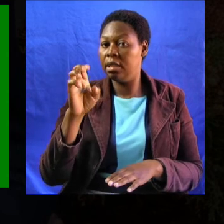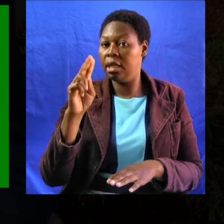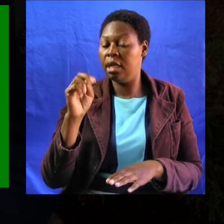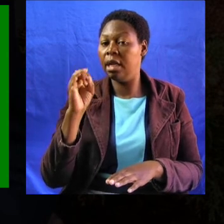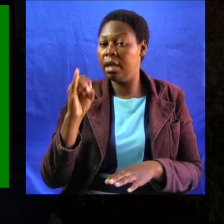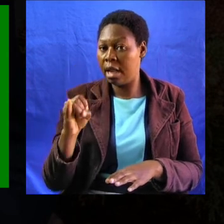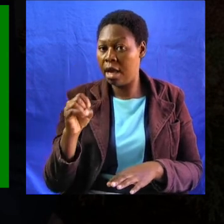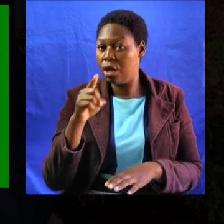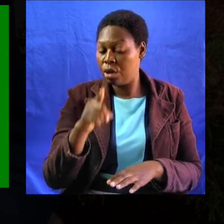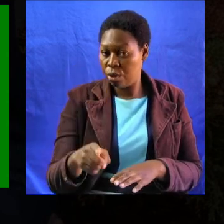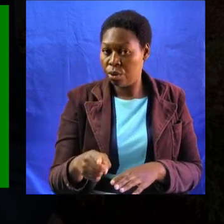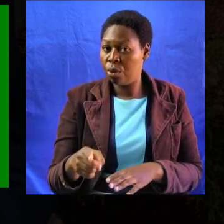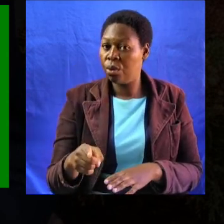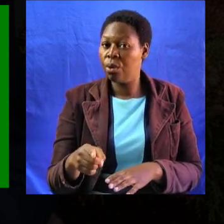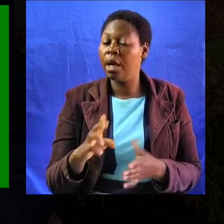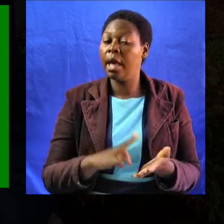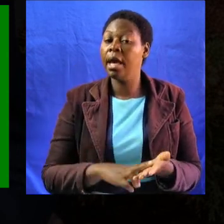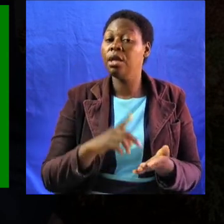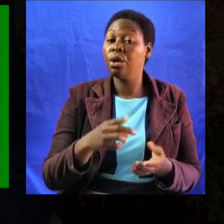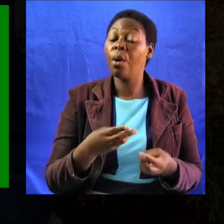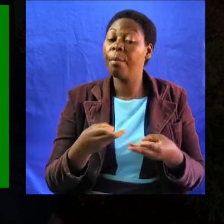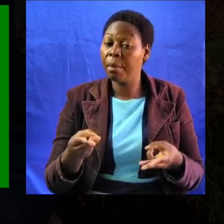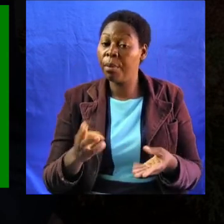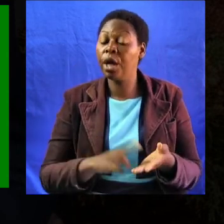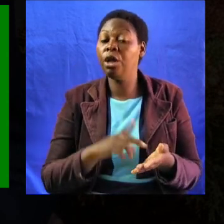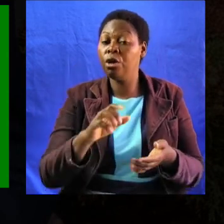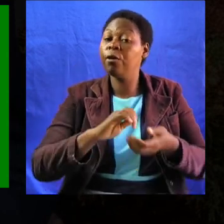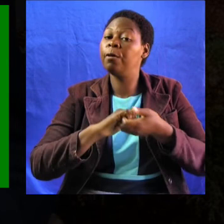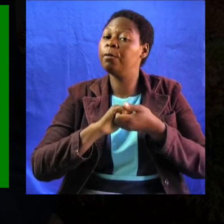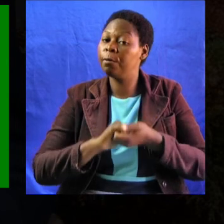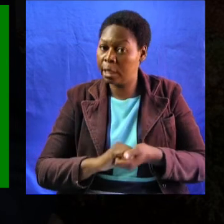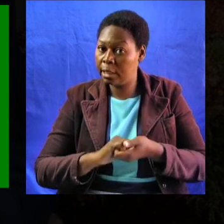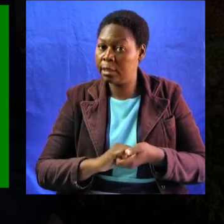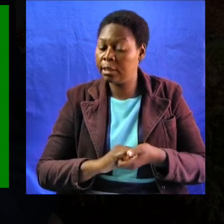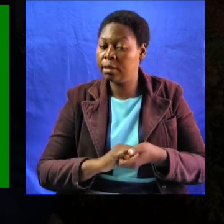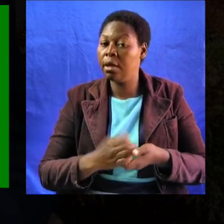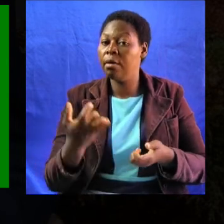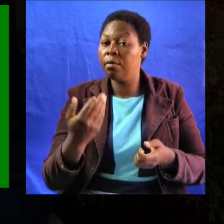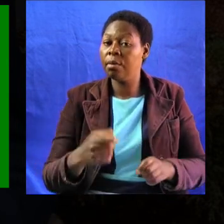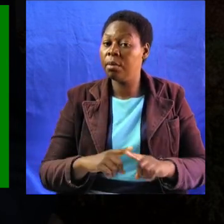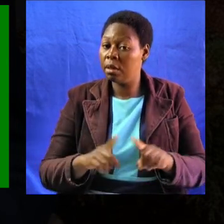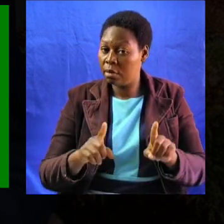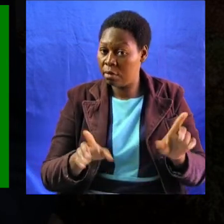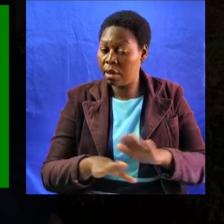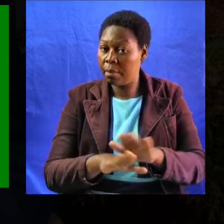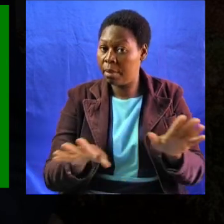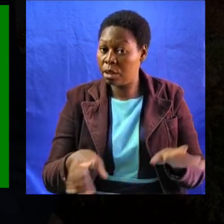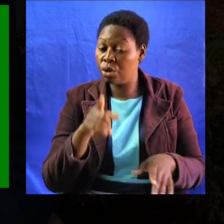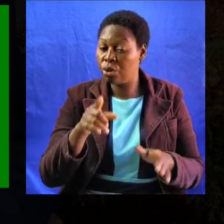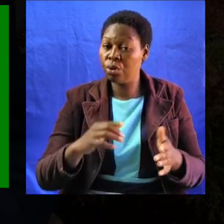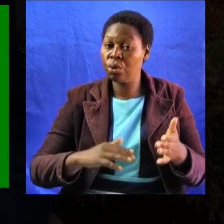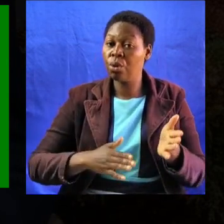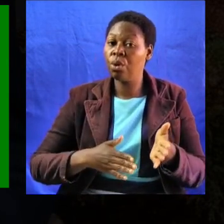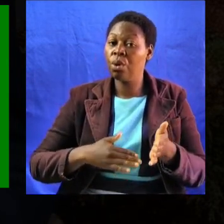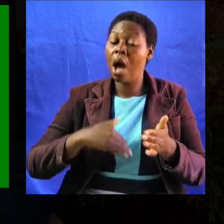rwizi naShetari Bozenai neshamwari dzenyu dzava Afarsak, imi muri mhiriko